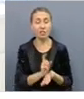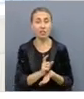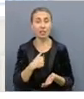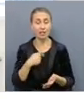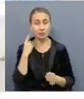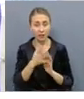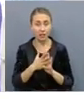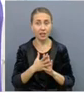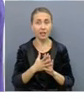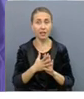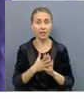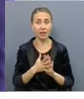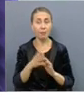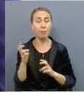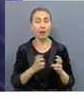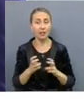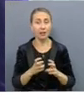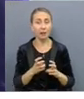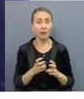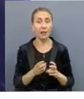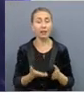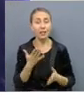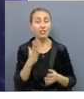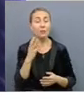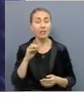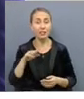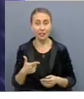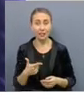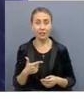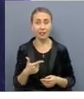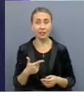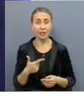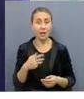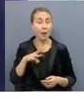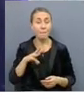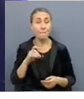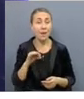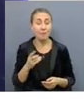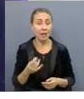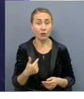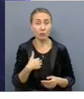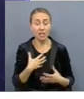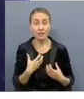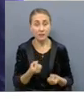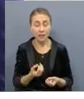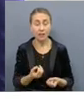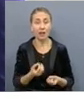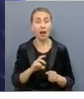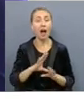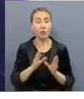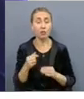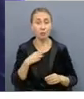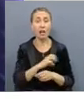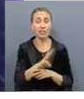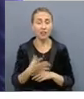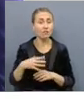производители, даже 5 тенге не приобрели у нас мебель. хотя мы оснащаем комплексно все школы,